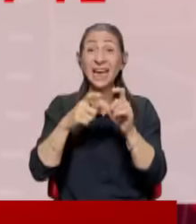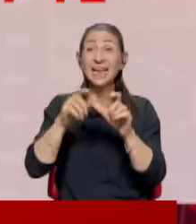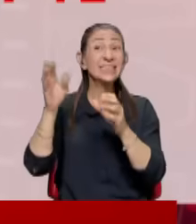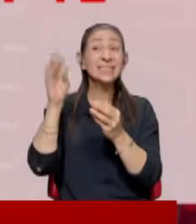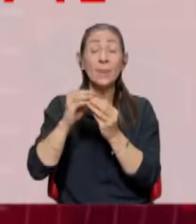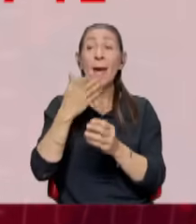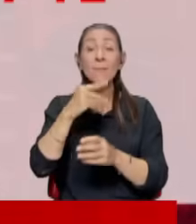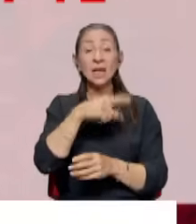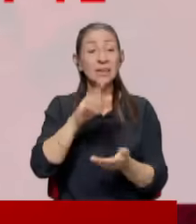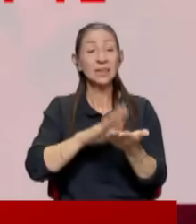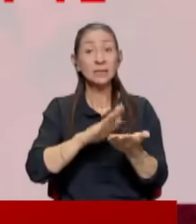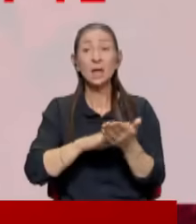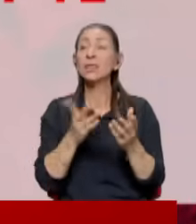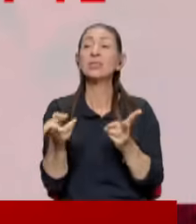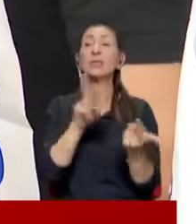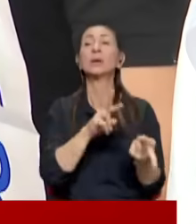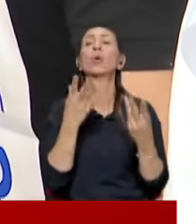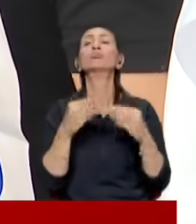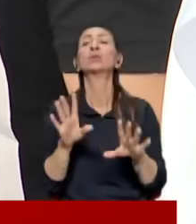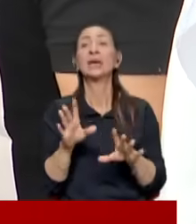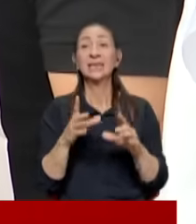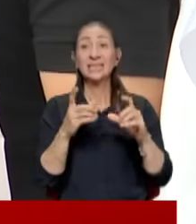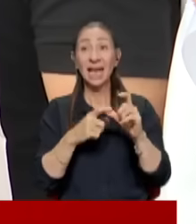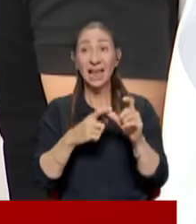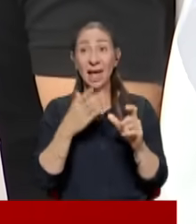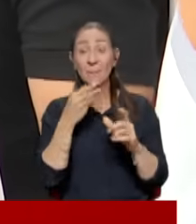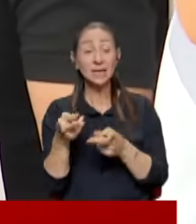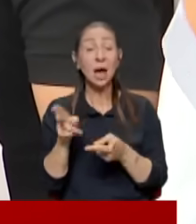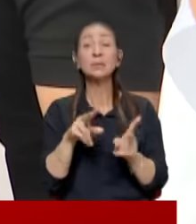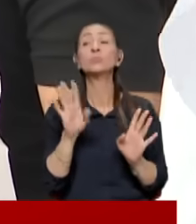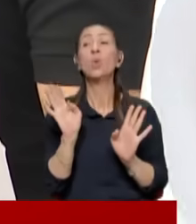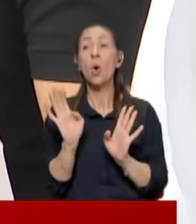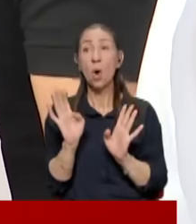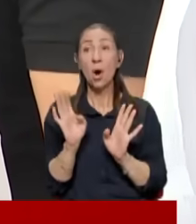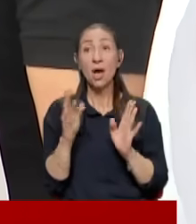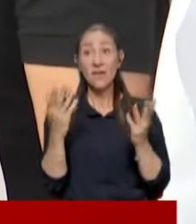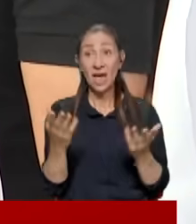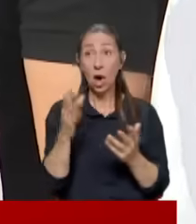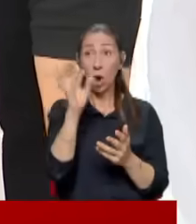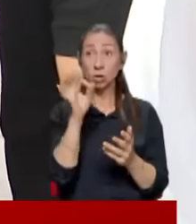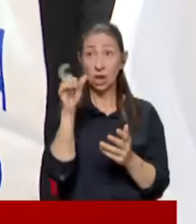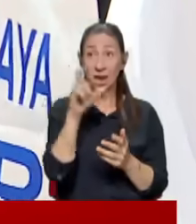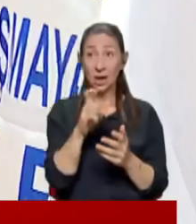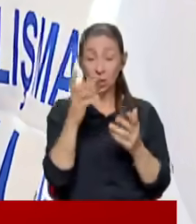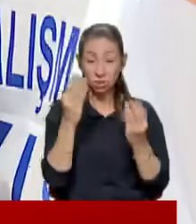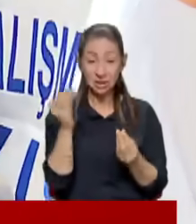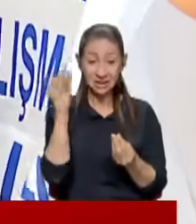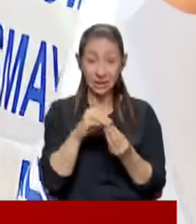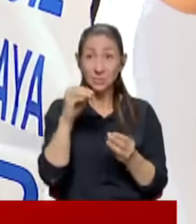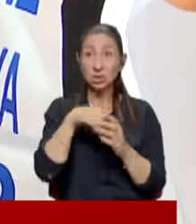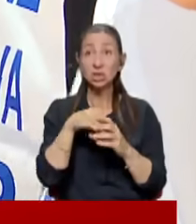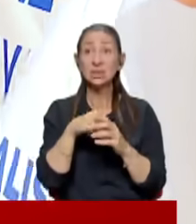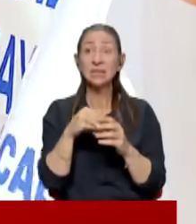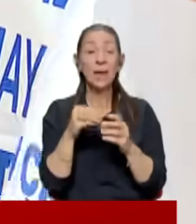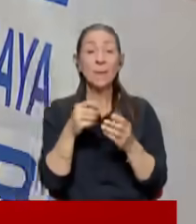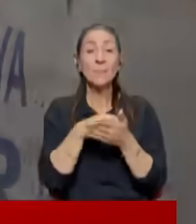zamsa emekliye, tazminata yansımayacak. Seyyanen zam emekliye yansımıyor. Ve Ocak ayında olacak zam için de